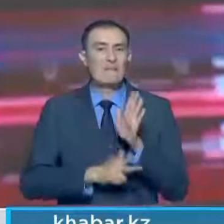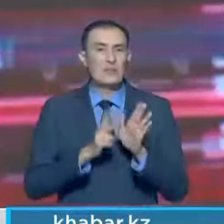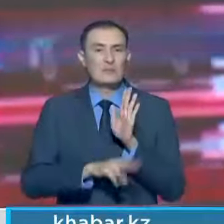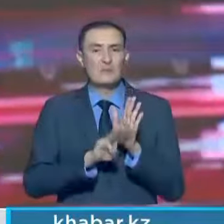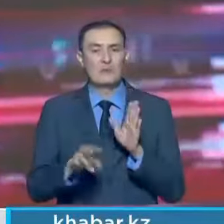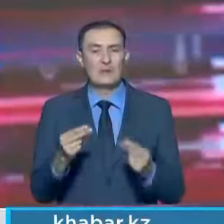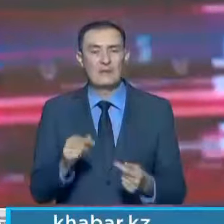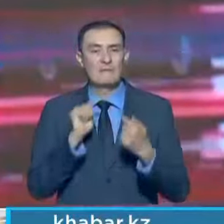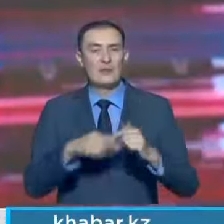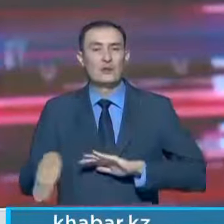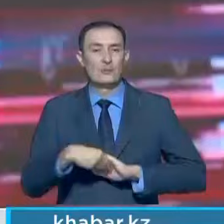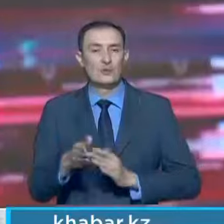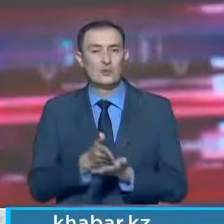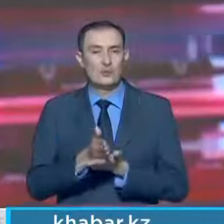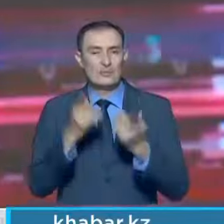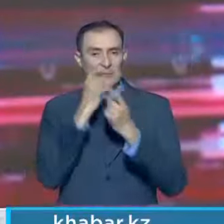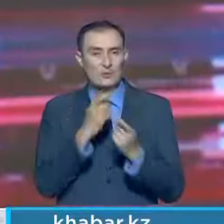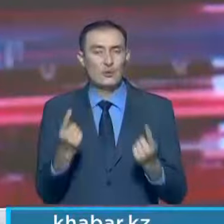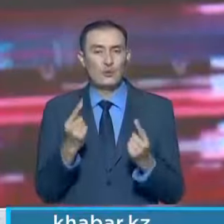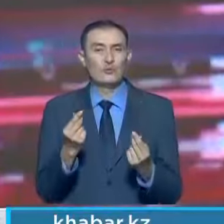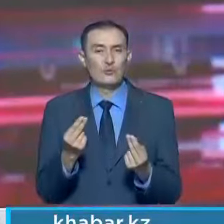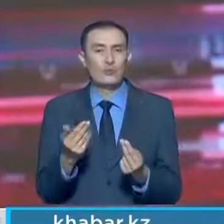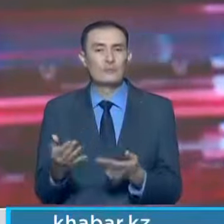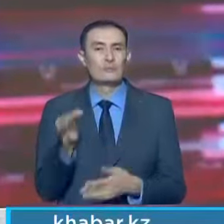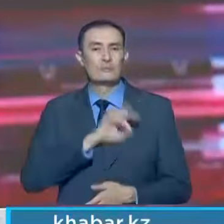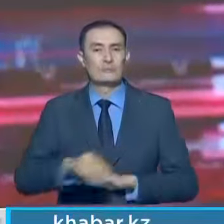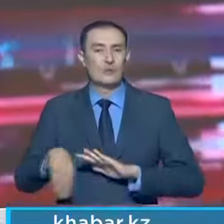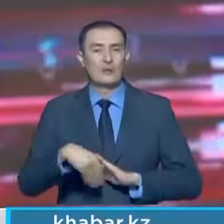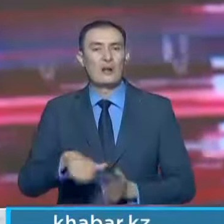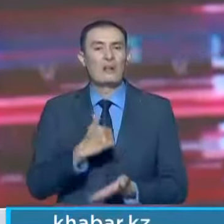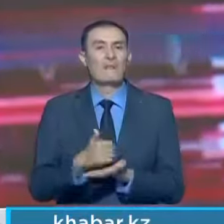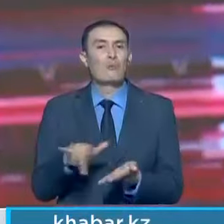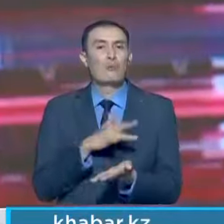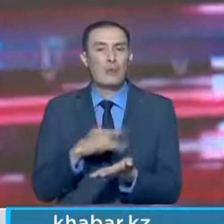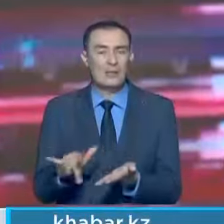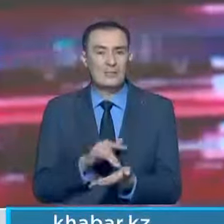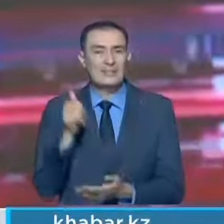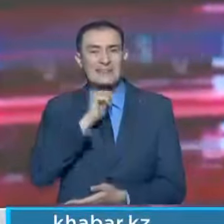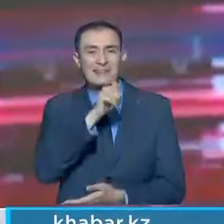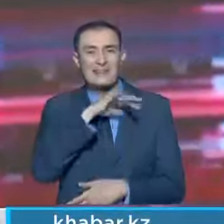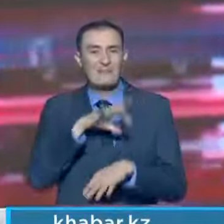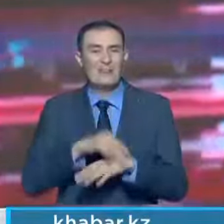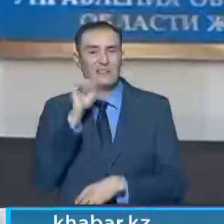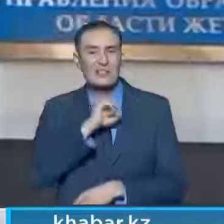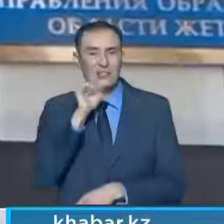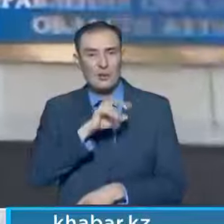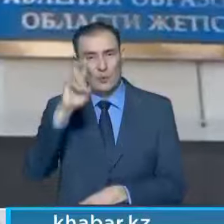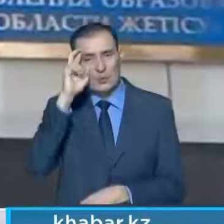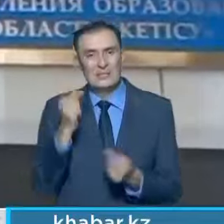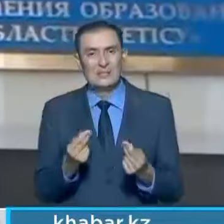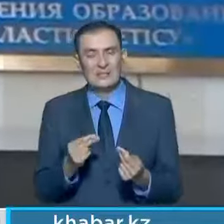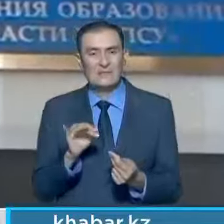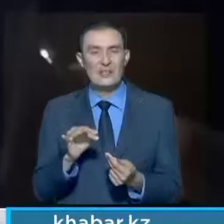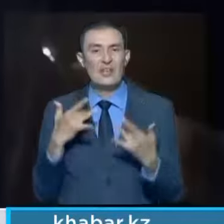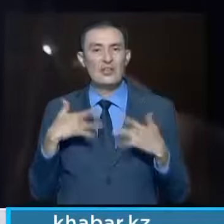тенге. В антикоррупционной службе сообщили, что крупную сумму он получил от главного бухгалтера отдела за сокрытие факта хищения бюджетных средств